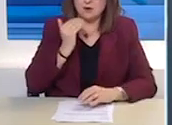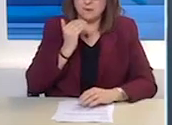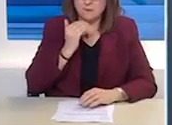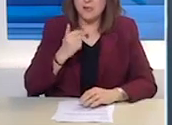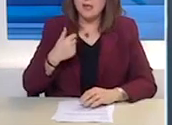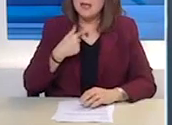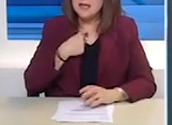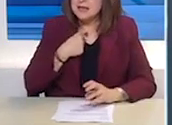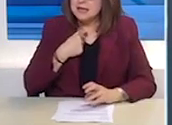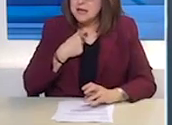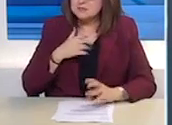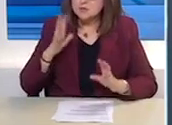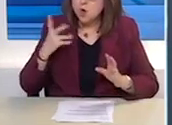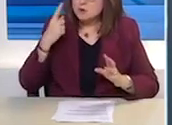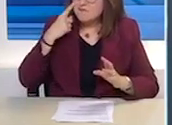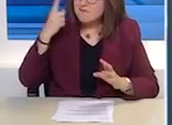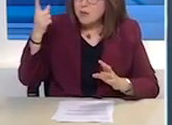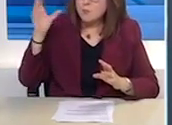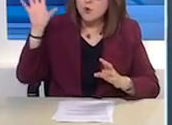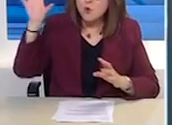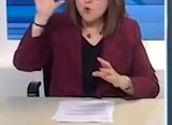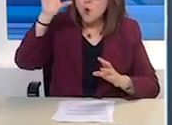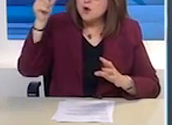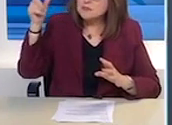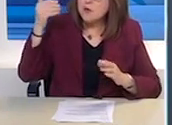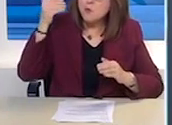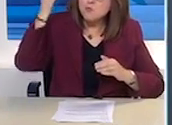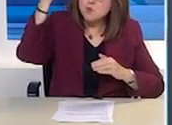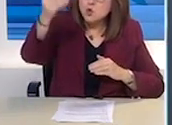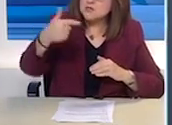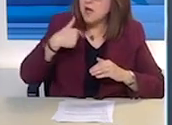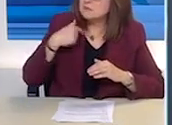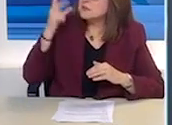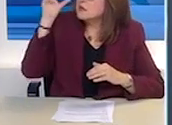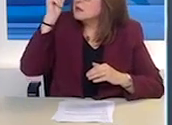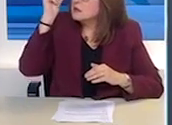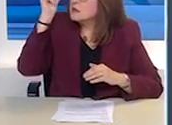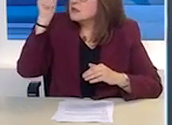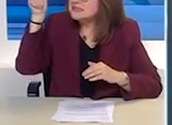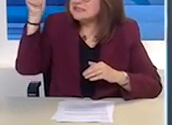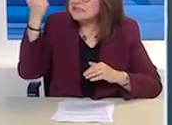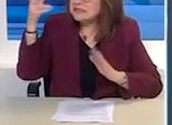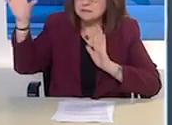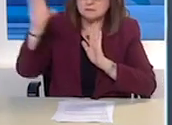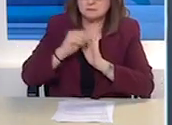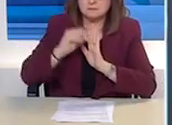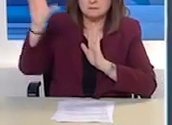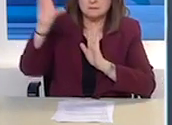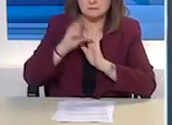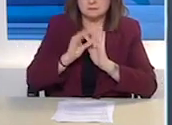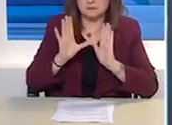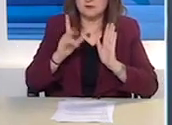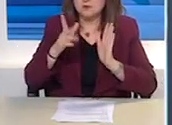εμείς παρακολουθούμε επιστημονικά τι γίνεται εκεί. Άρα νομίζω θέλει